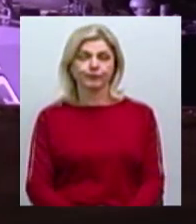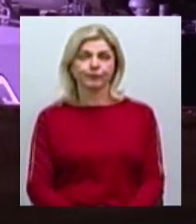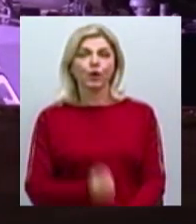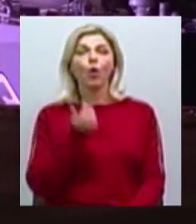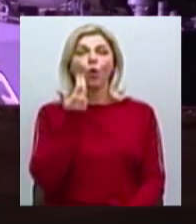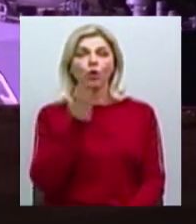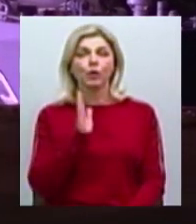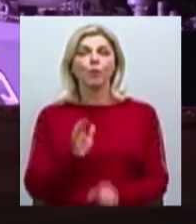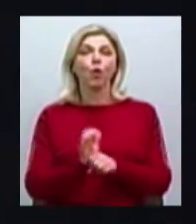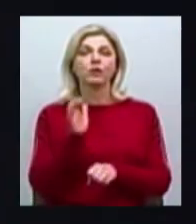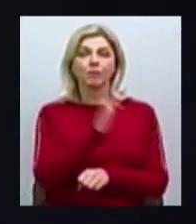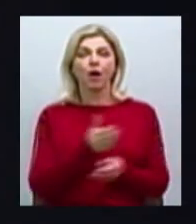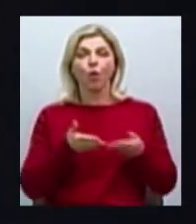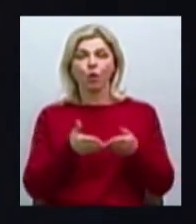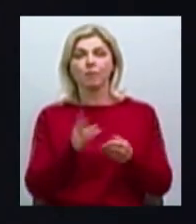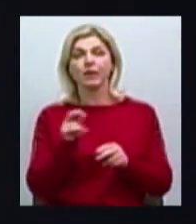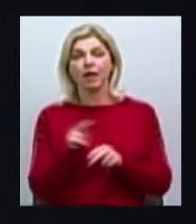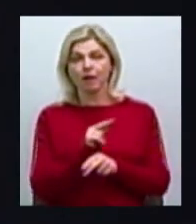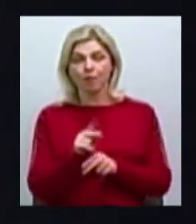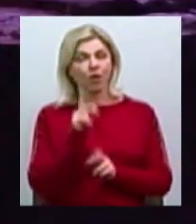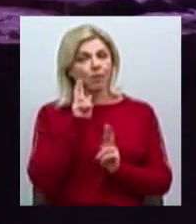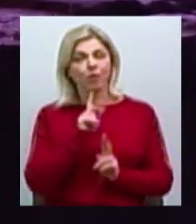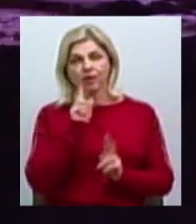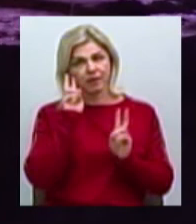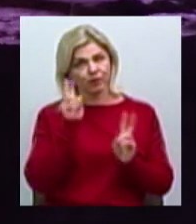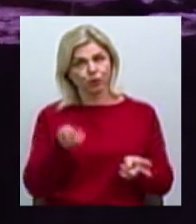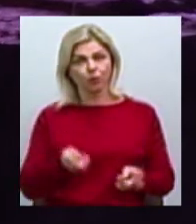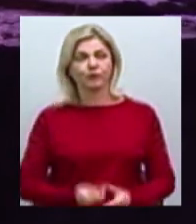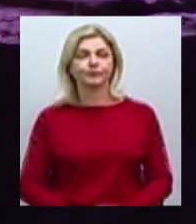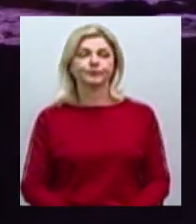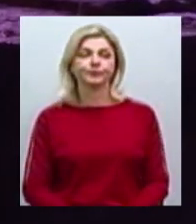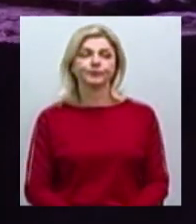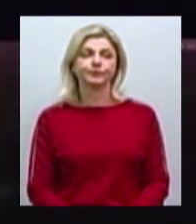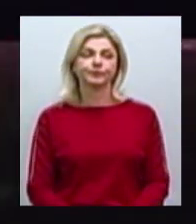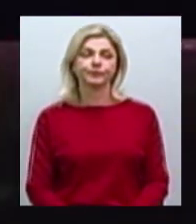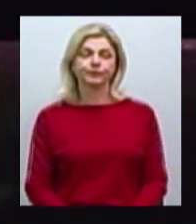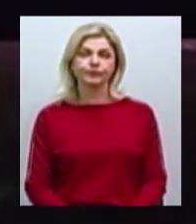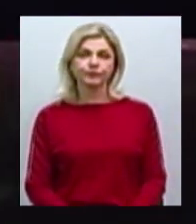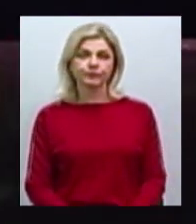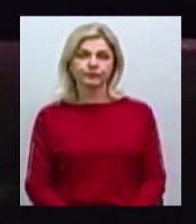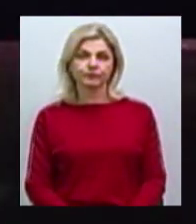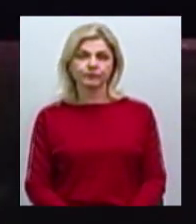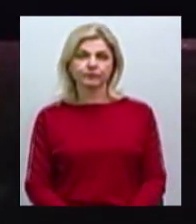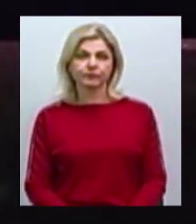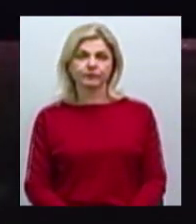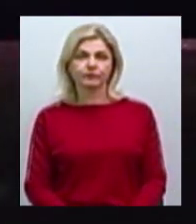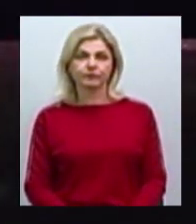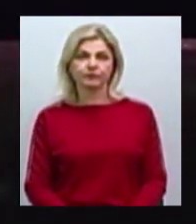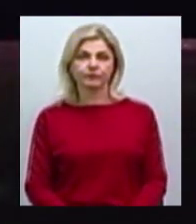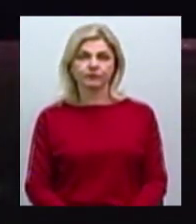саме відправлять кораблі на ремонт, невідомо. Валентина Гурова, Ігор Чорний. Новини на Суспільному. Миколаївщина.